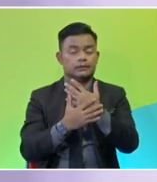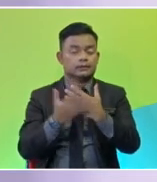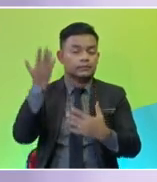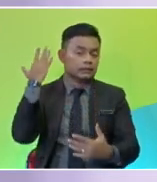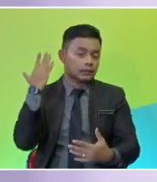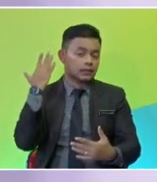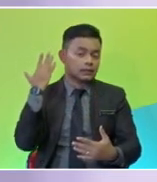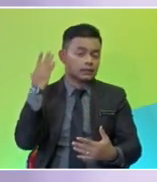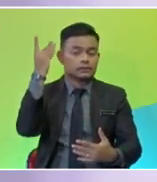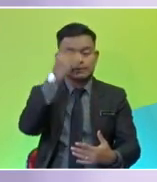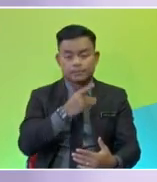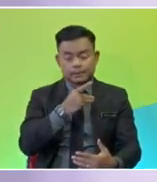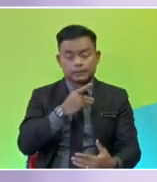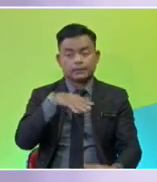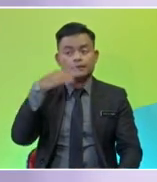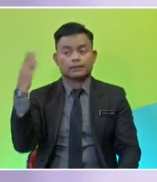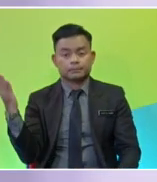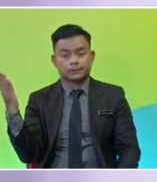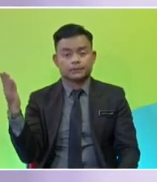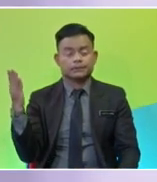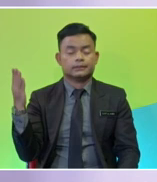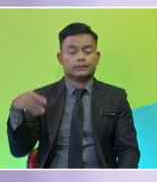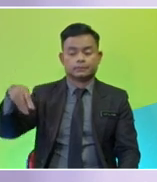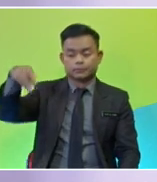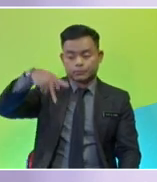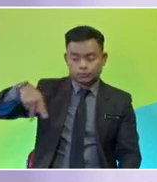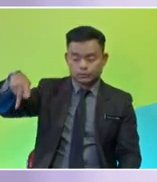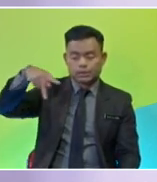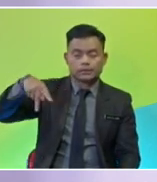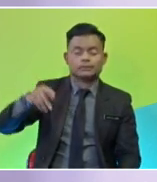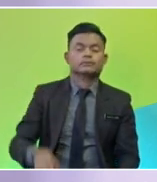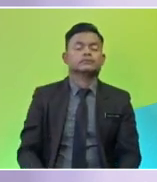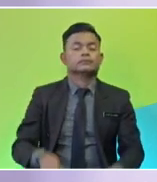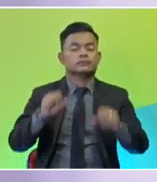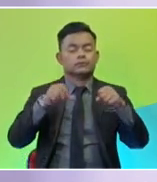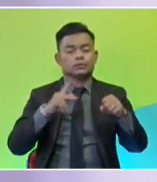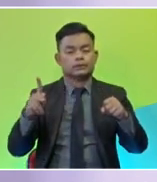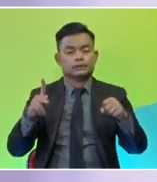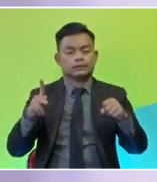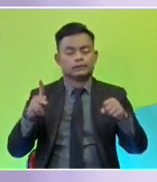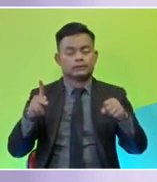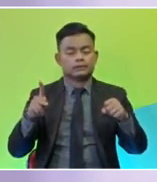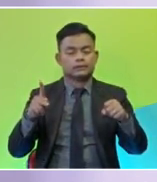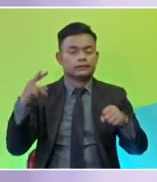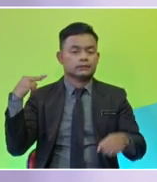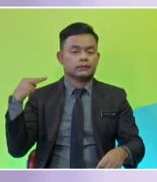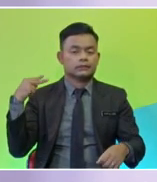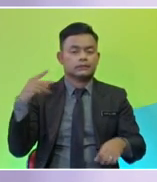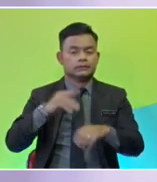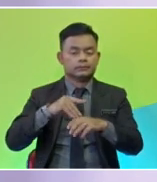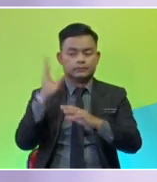dan lutut dan tulang pinggul membolehkan kaki dibengkokkan dan diluruskan